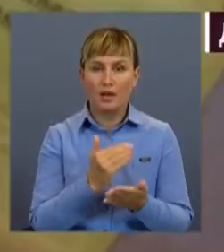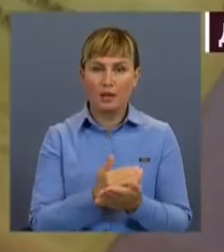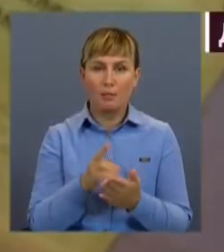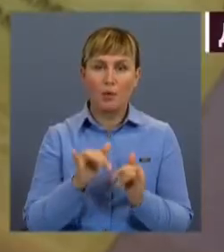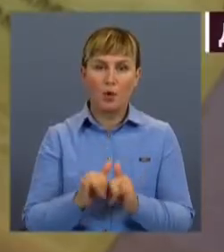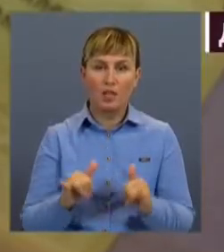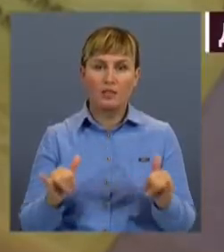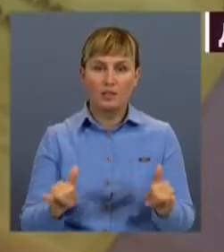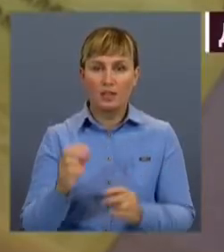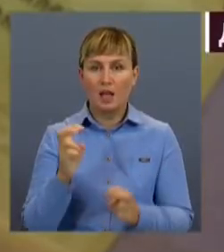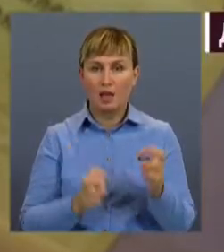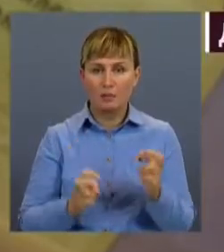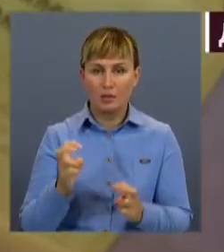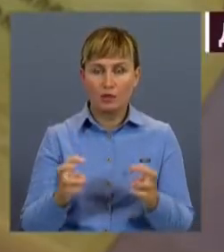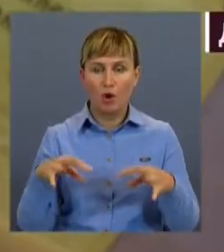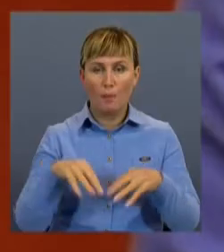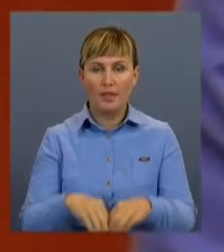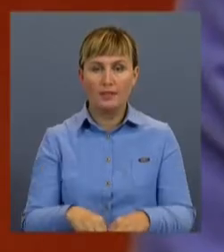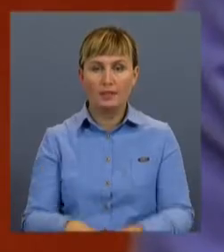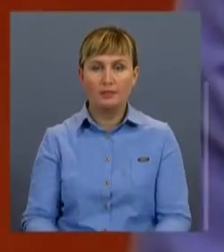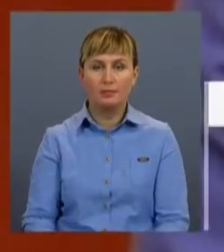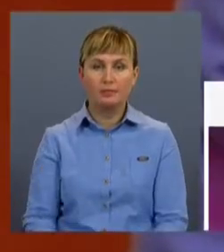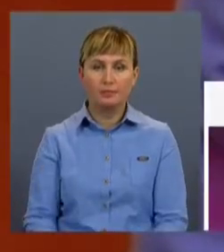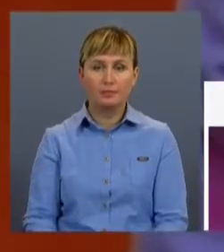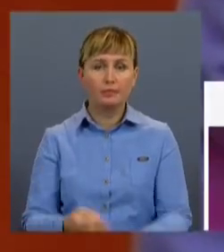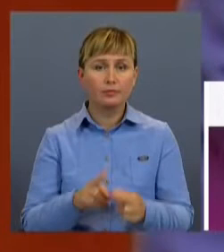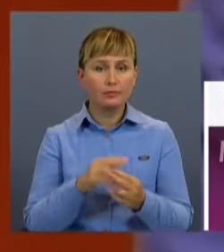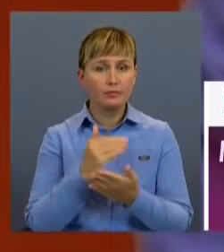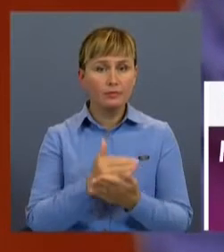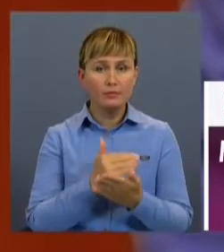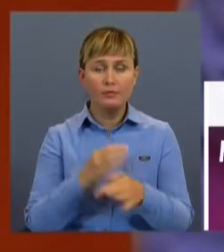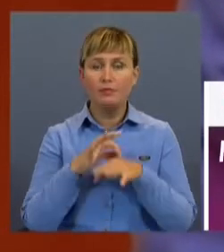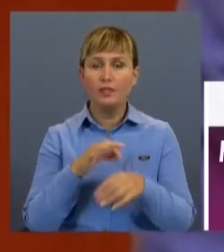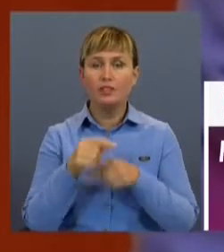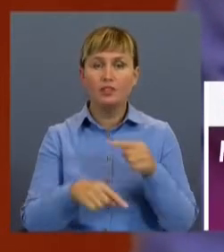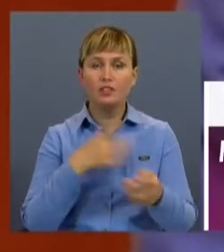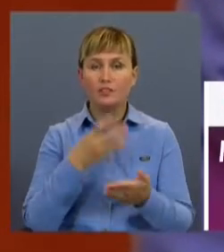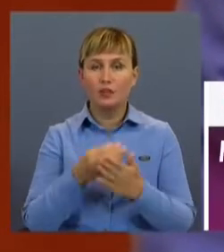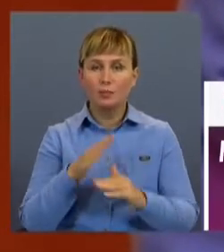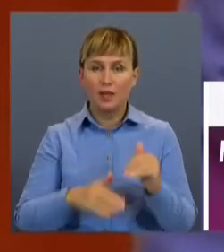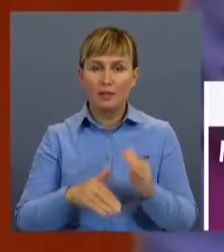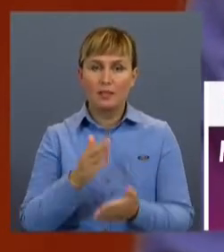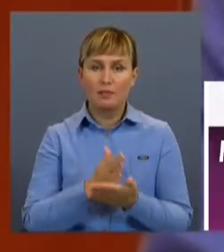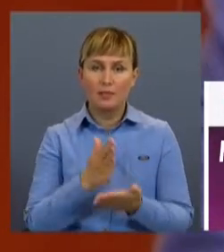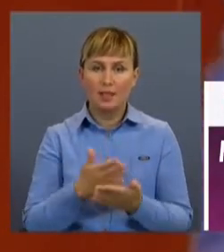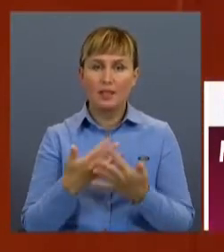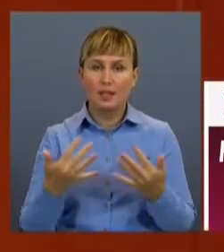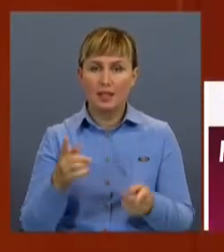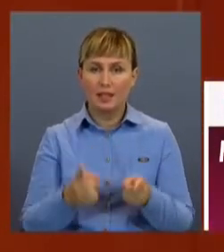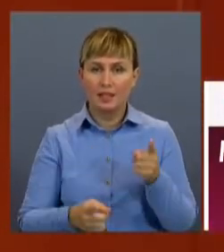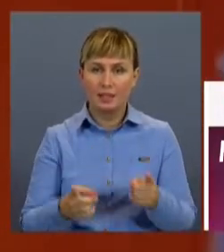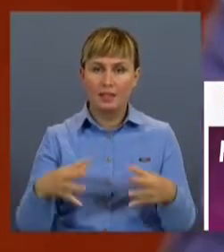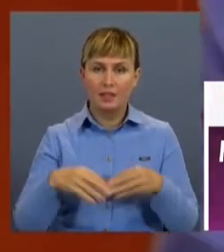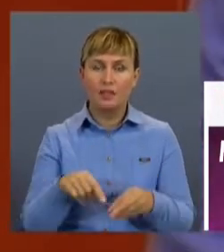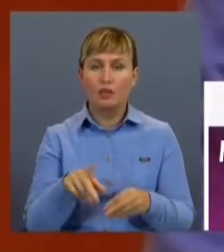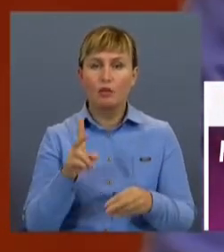развитию агропромышленного комплекса жанна же эту программу они провели через свою практику она имеет реальных субъектов тех